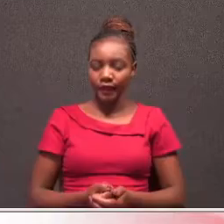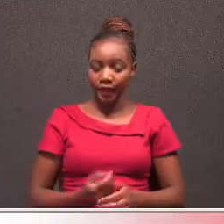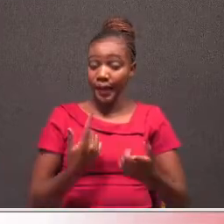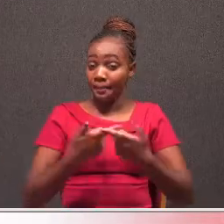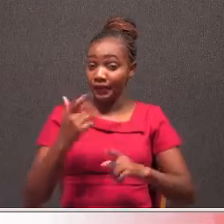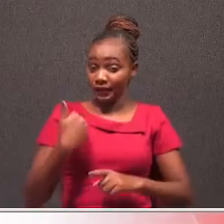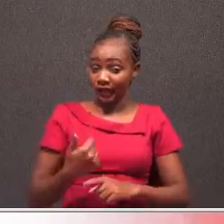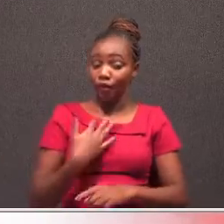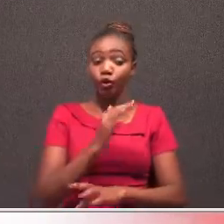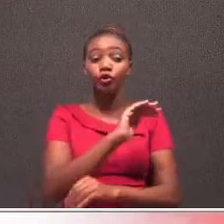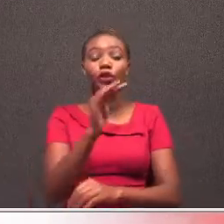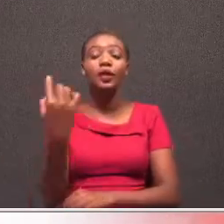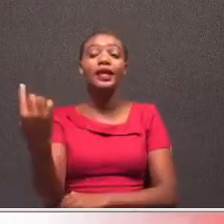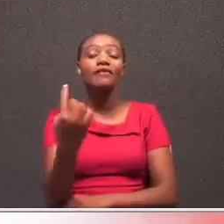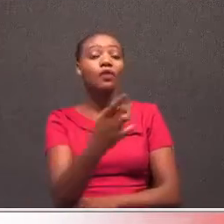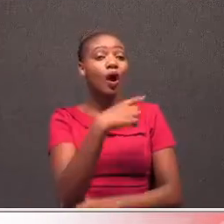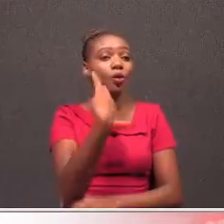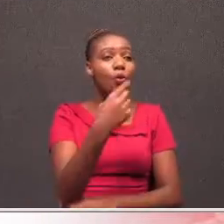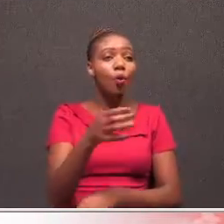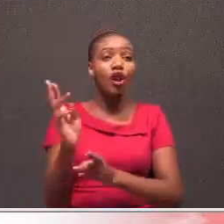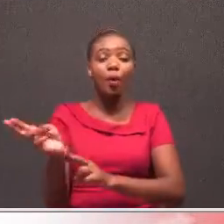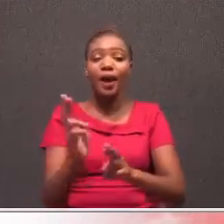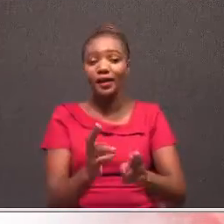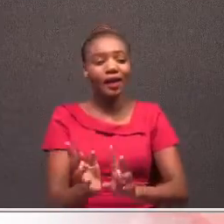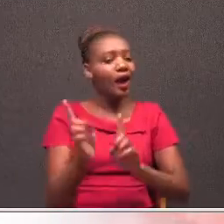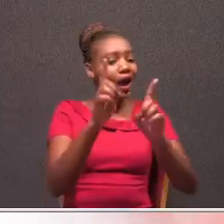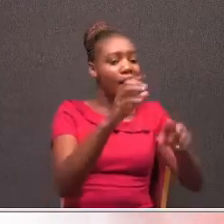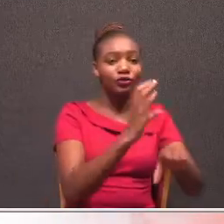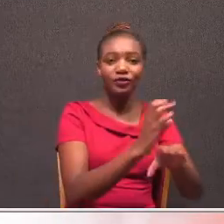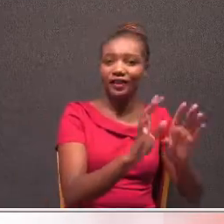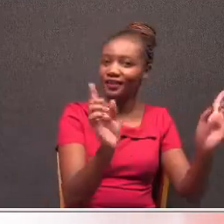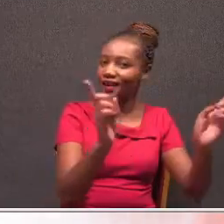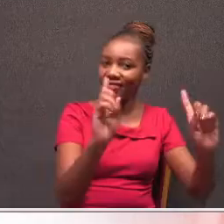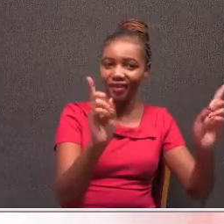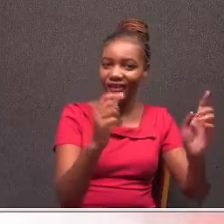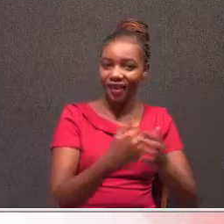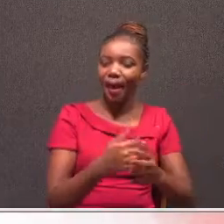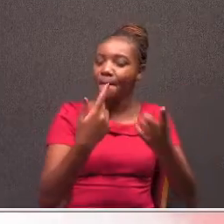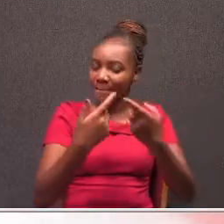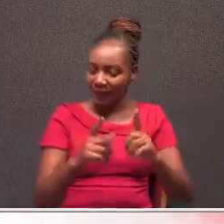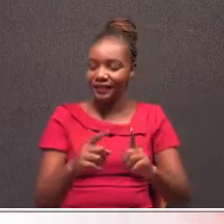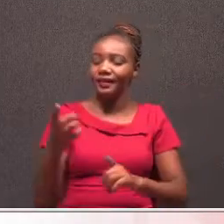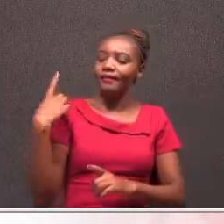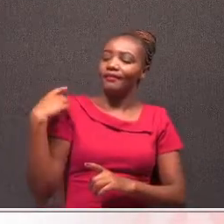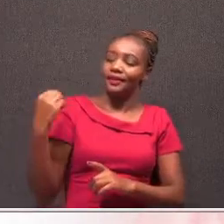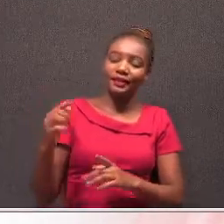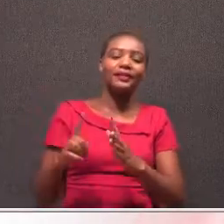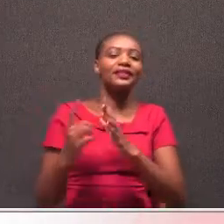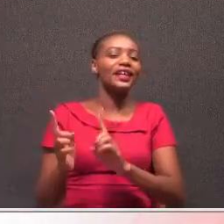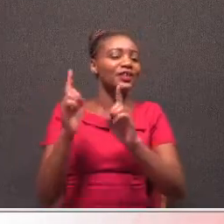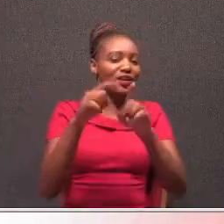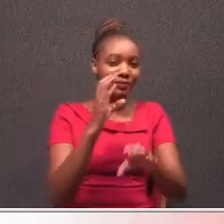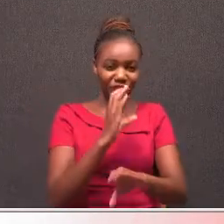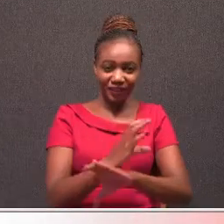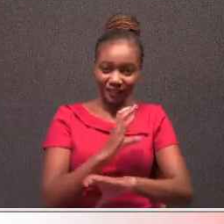Lakini naomba wale wote ambao kawaida yao hawakuji kanisani, lakini hivi majuzi wameanza kuja